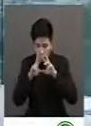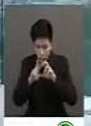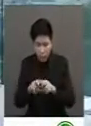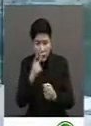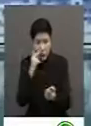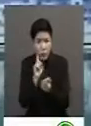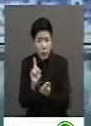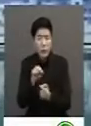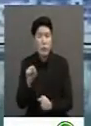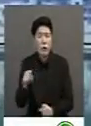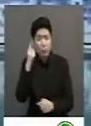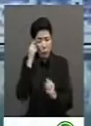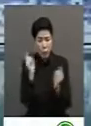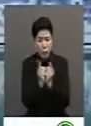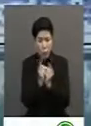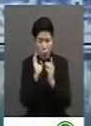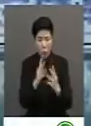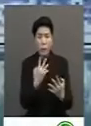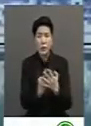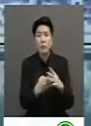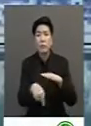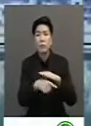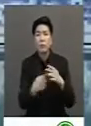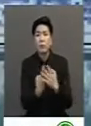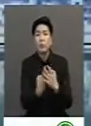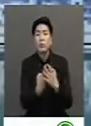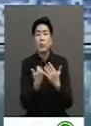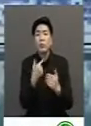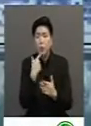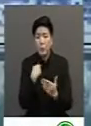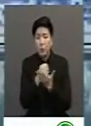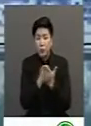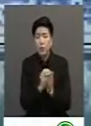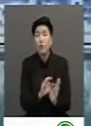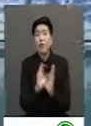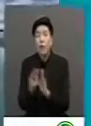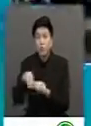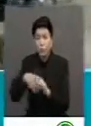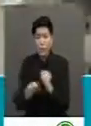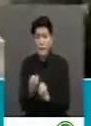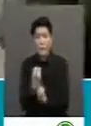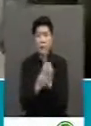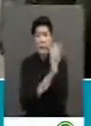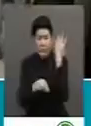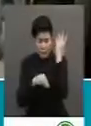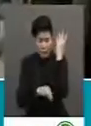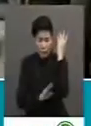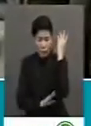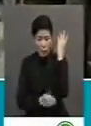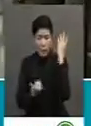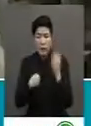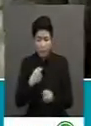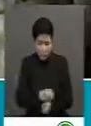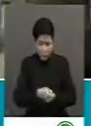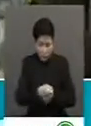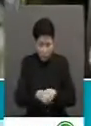ว่าคือเขาไปรู้จักกับคนในคุกฮะคนในคุกบอกว่ามียาเสพติดฝังเอาไว้ใต้ต้นไทรก็เลยไปขุดม